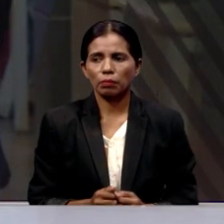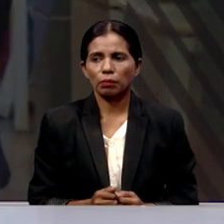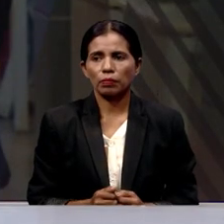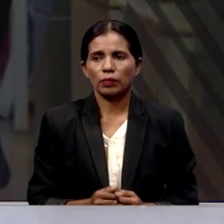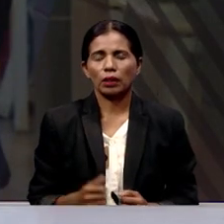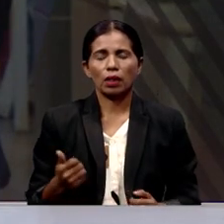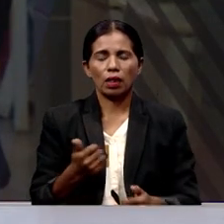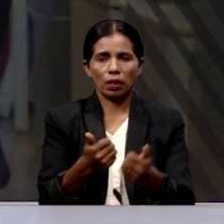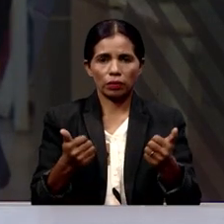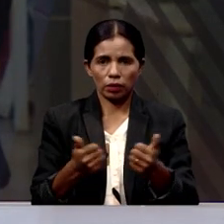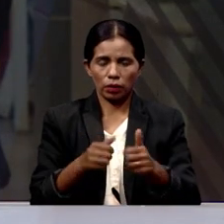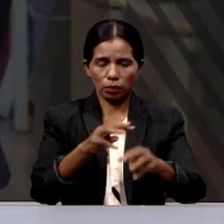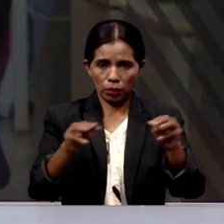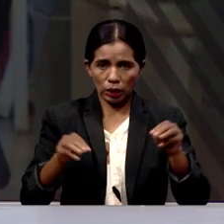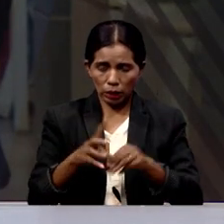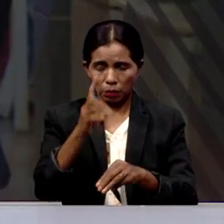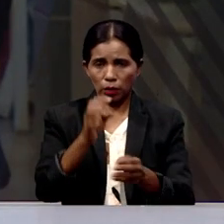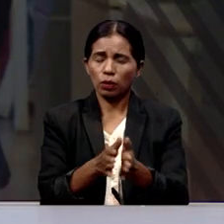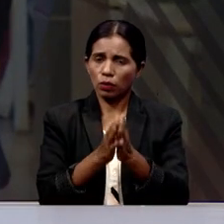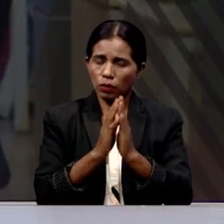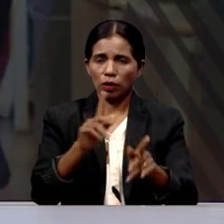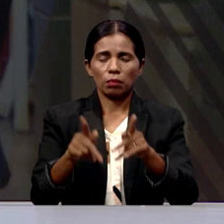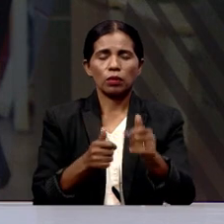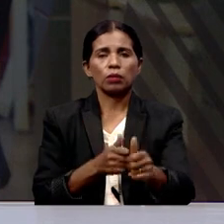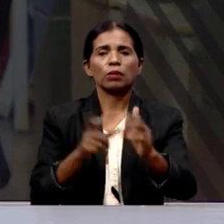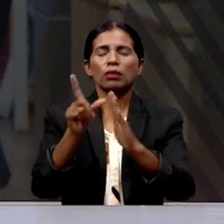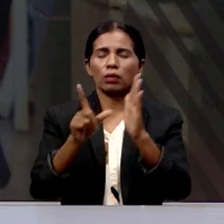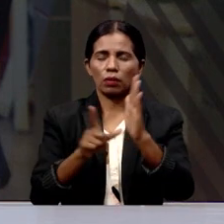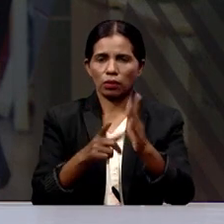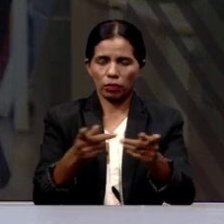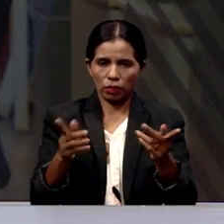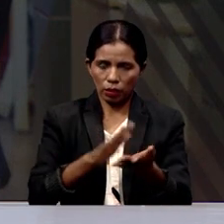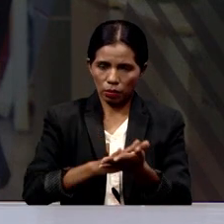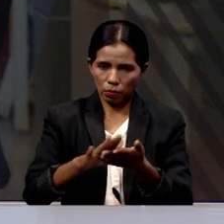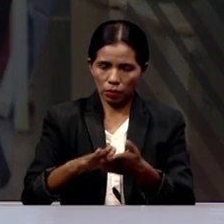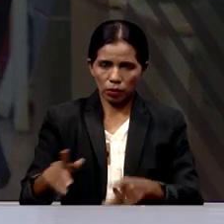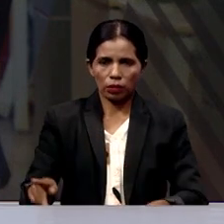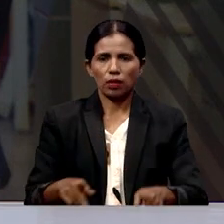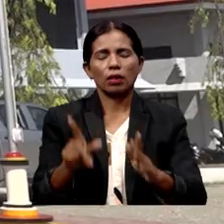Autoridade do município de Lihusu Comunidade a cumprir decreto-lei que higiene na ordem pública.